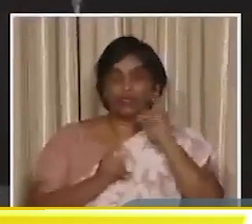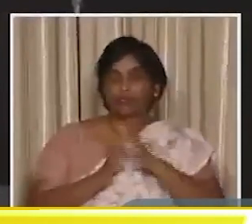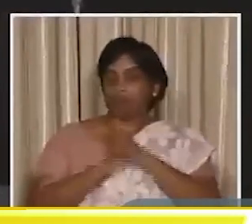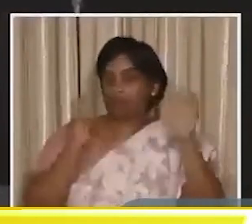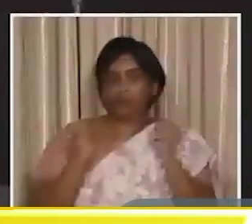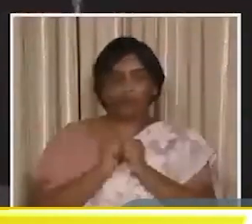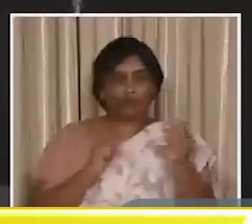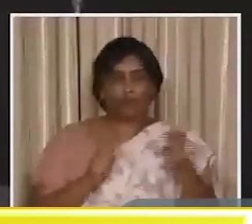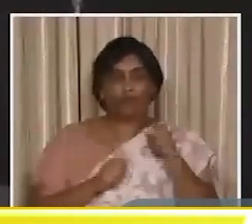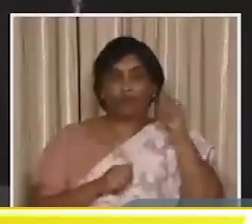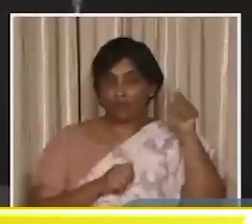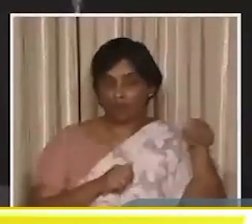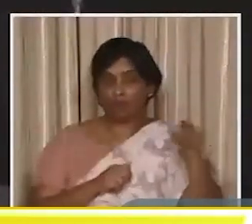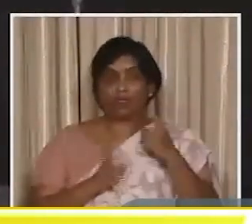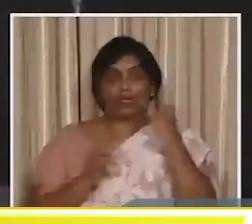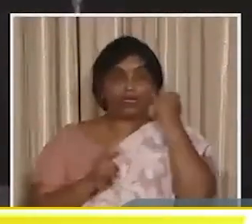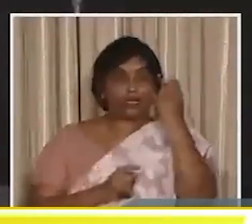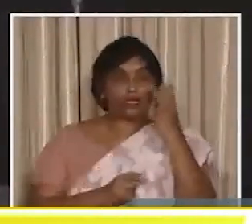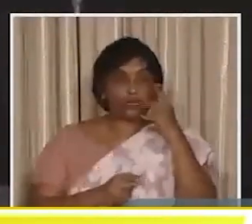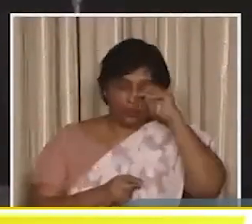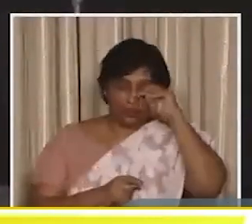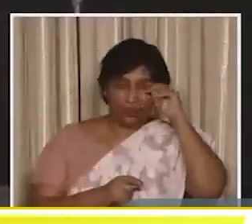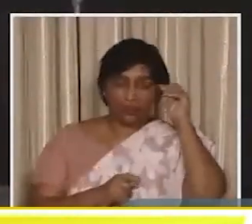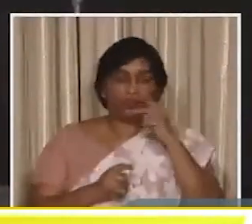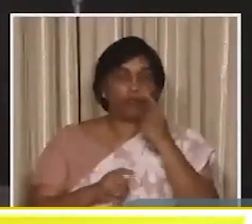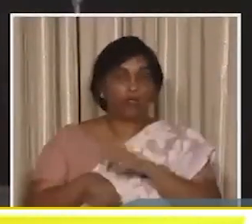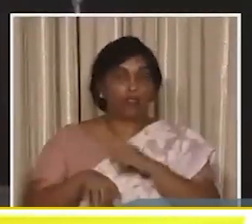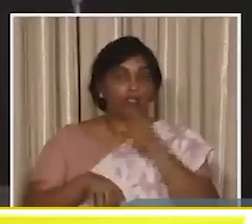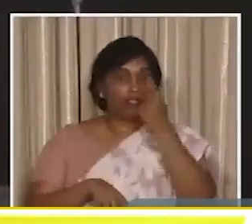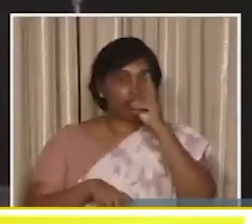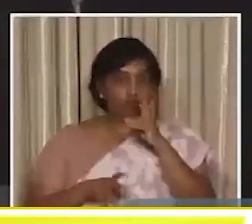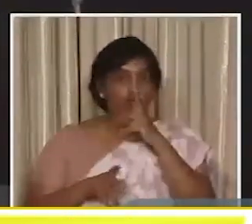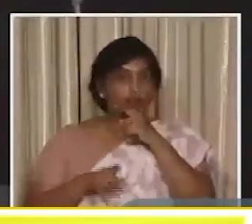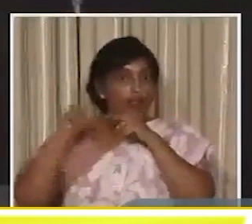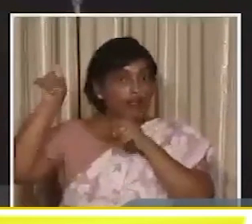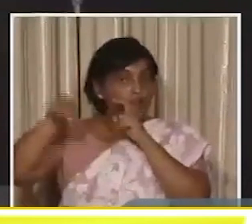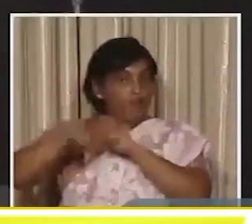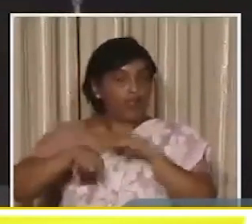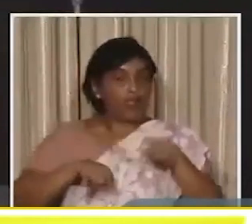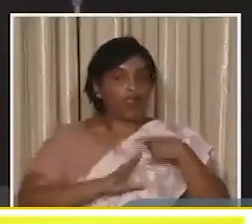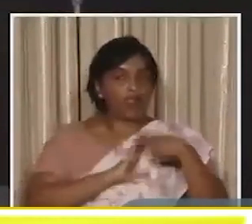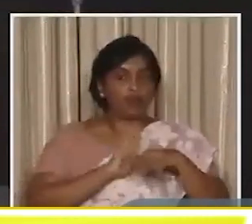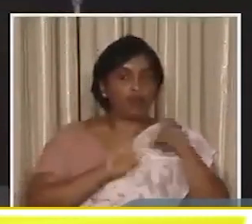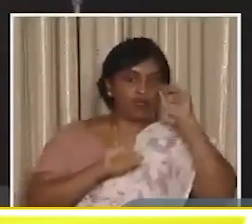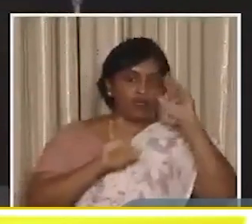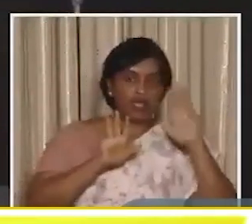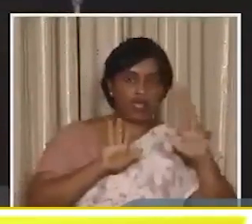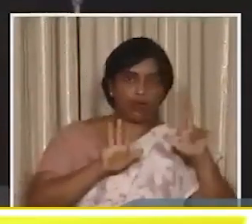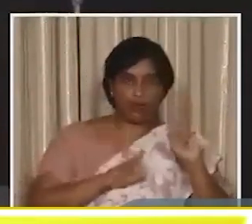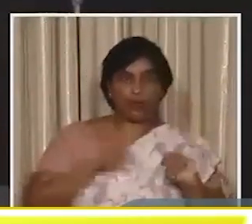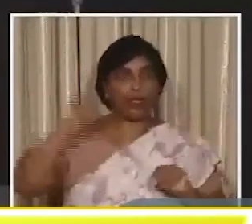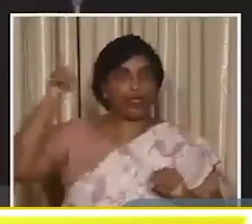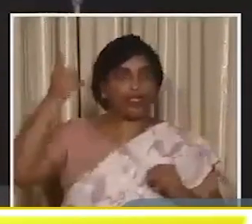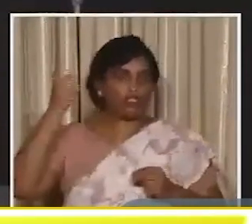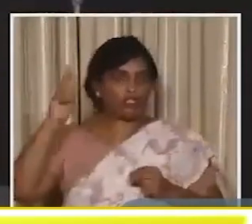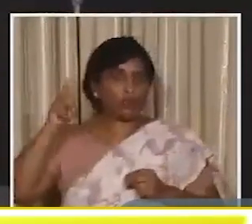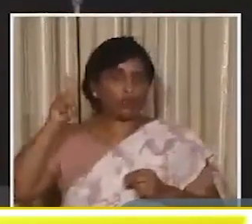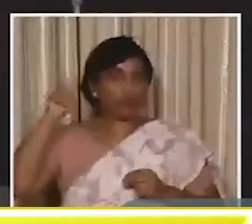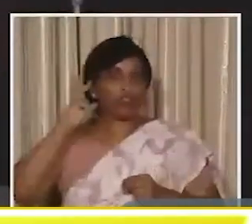සිංගප්පූරුවේ 12 වෙලාවට එහෙ බෝම්බ පිපුවේ ලංකාවේ අටහමාරේ එහෙ 12යි එහෙන් 3ට ආවා ශ්‍රීලංකන්නේගේ ගුවන්